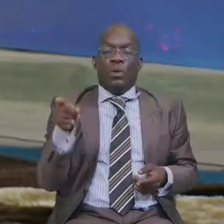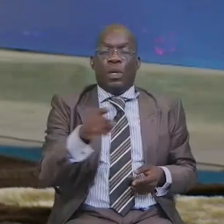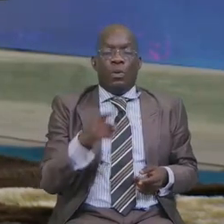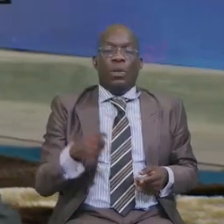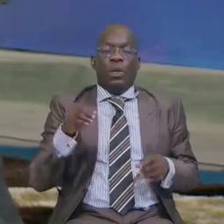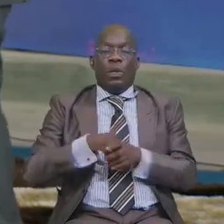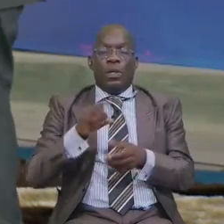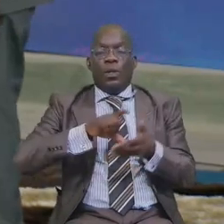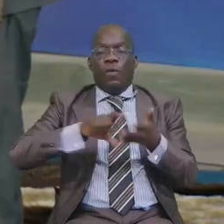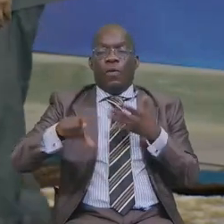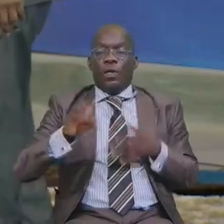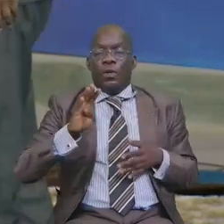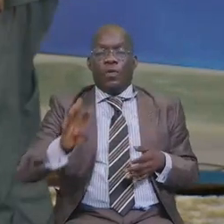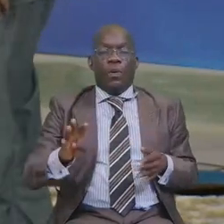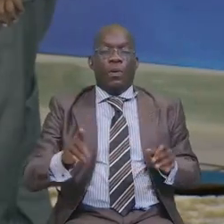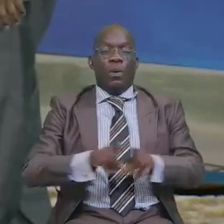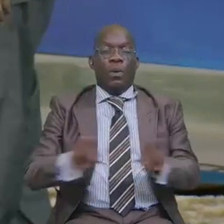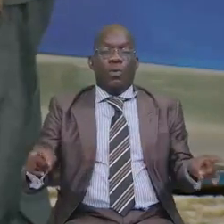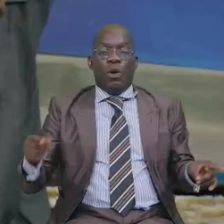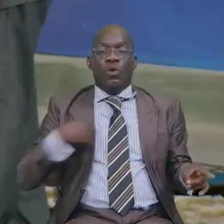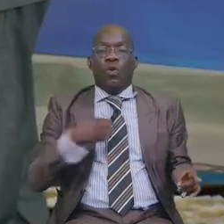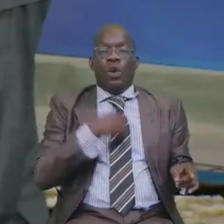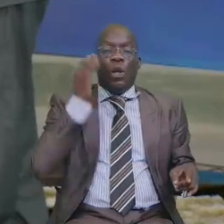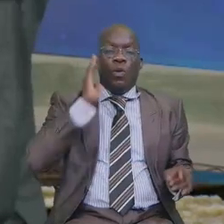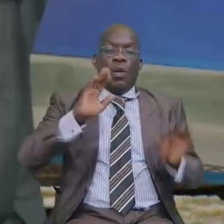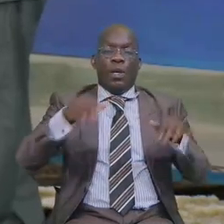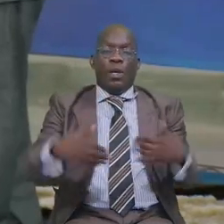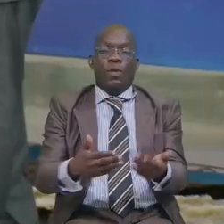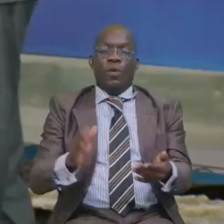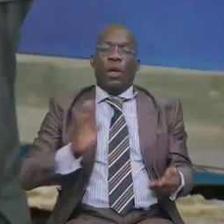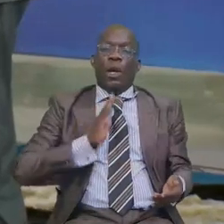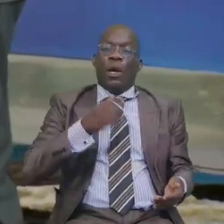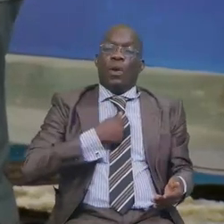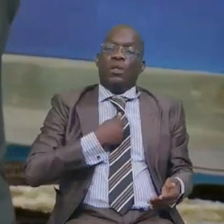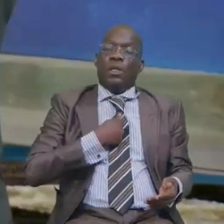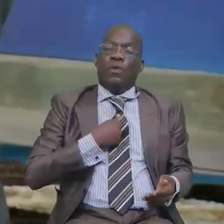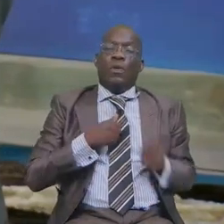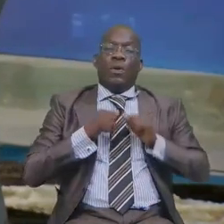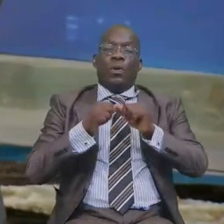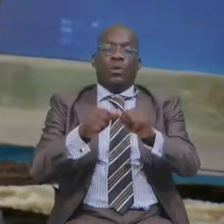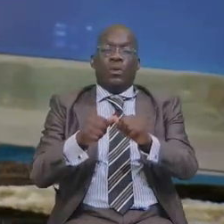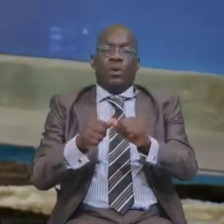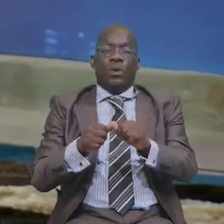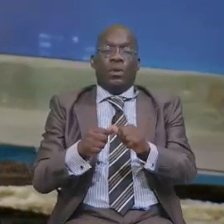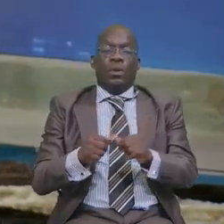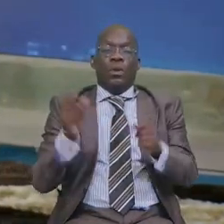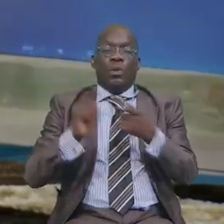Il nous dit, et nous continuerons à nous appliquer à la prière et au ministère